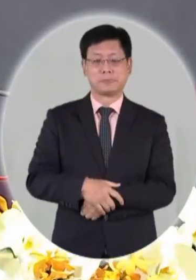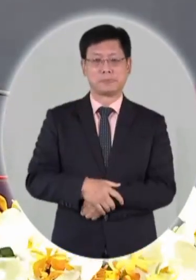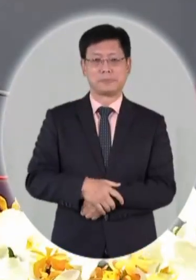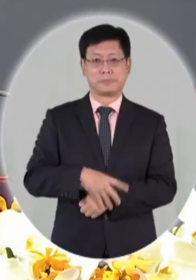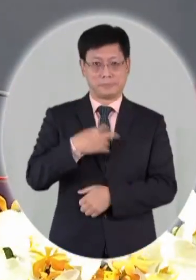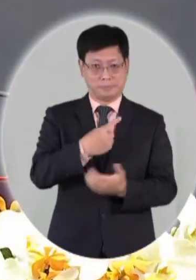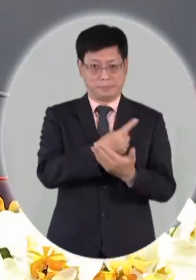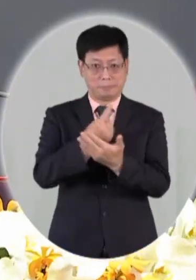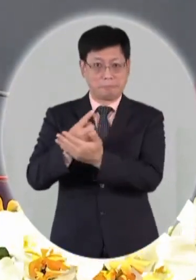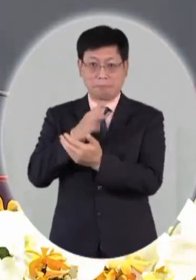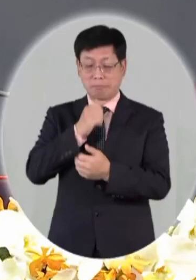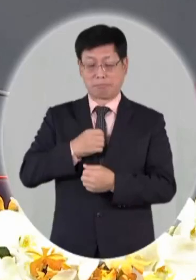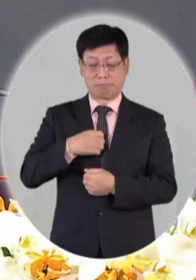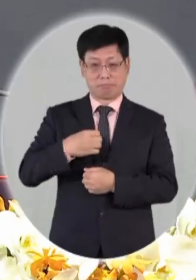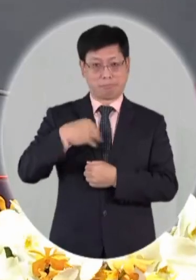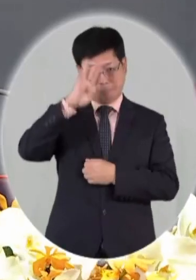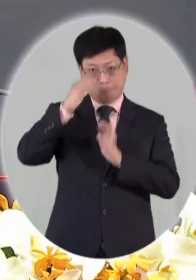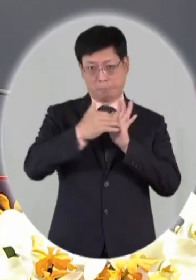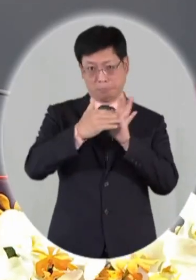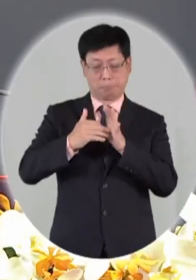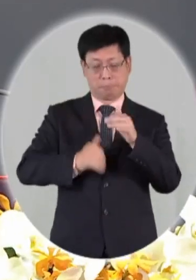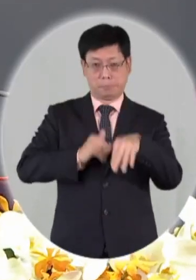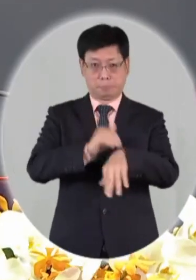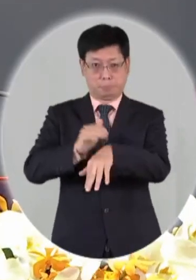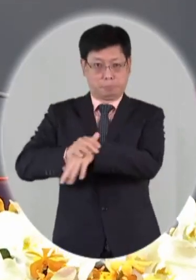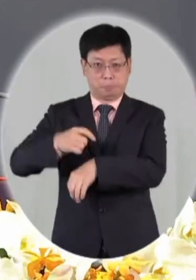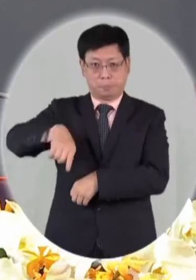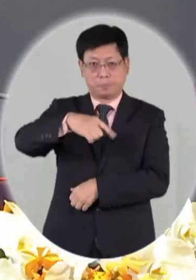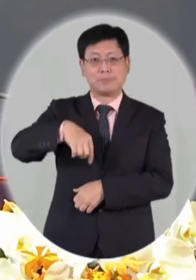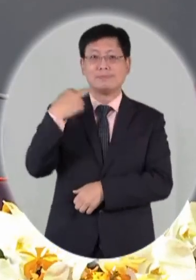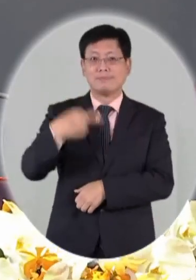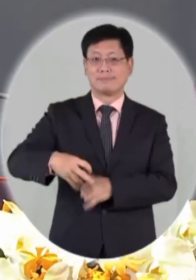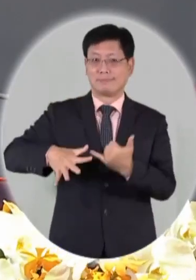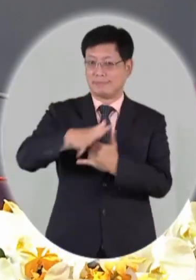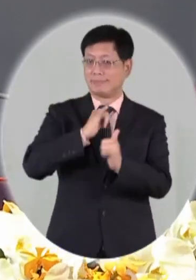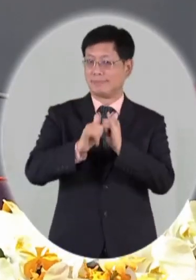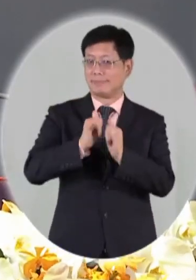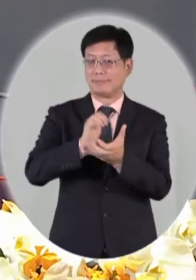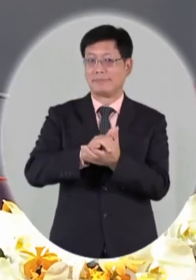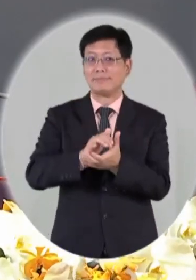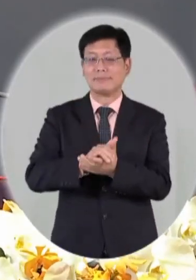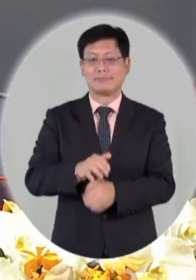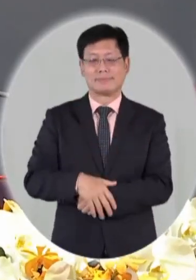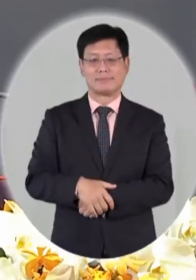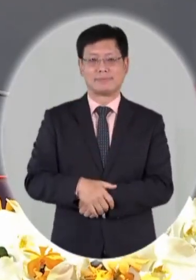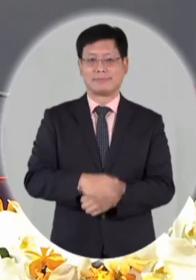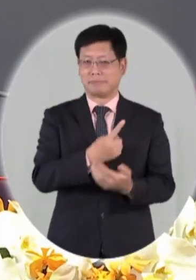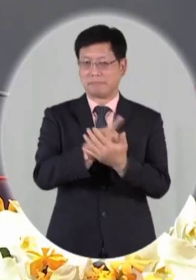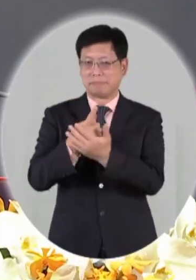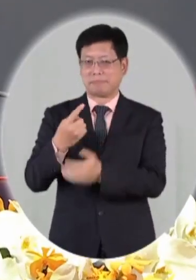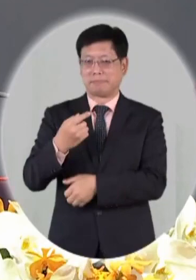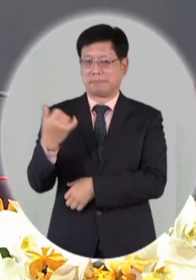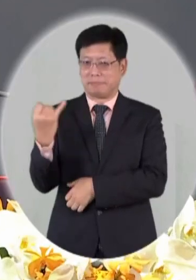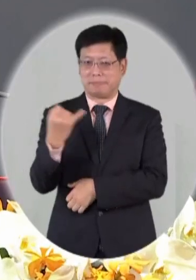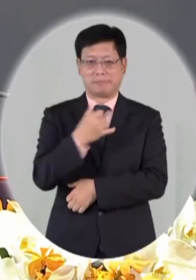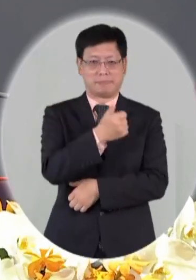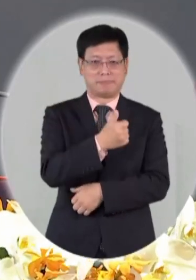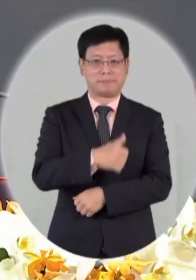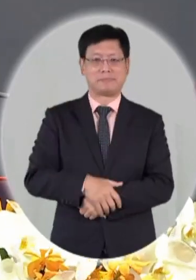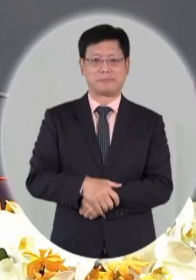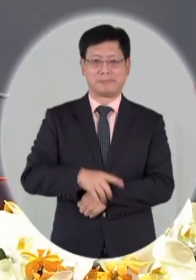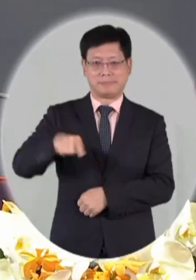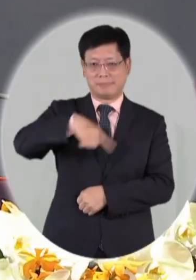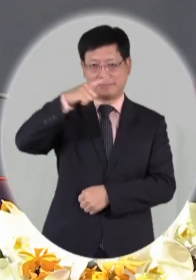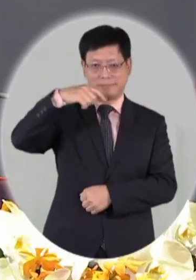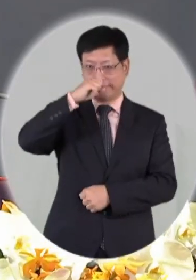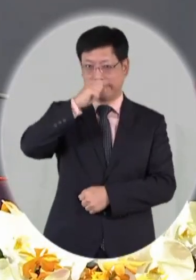位防疫英雄，全国各位乡亲父老，各位女士，各位先生，大